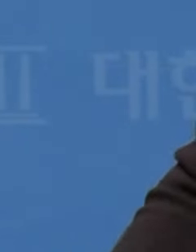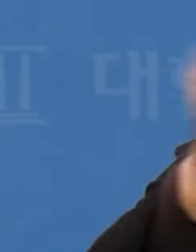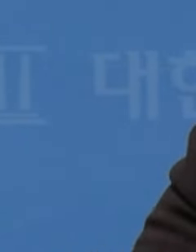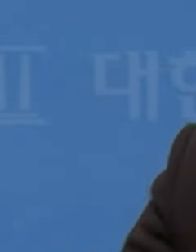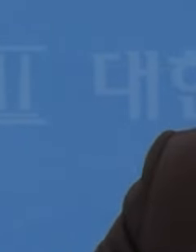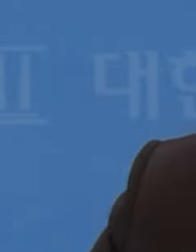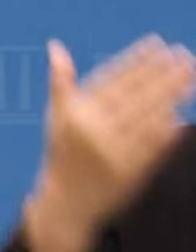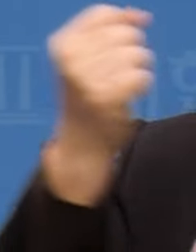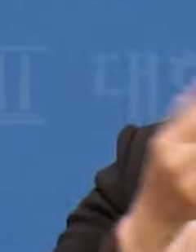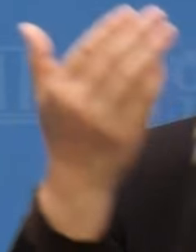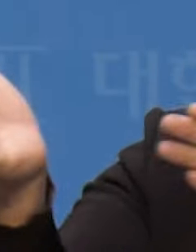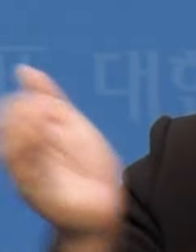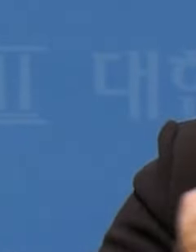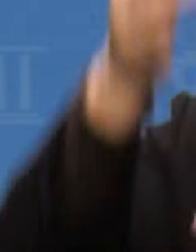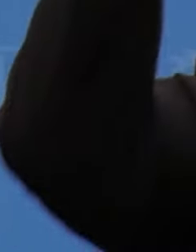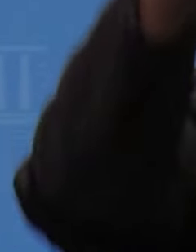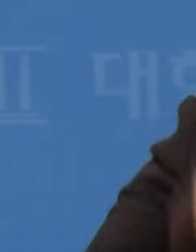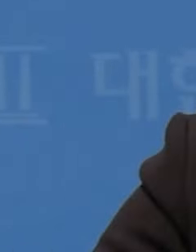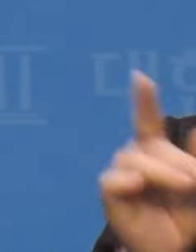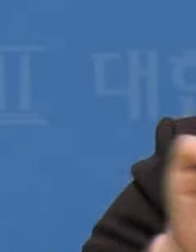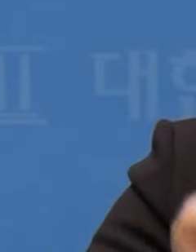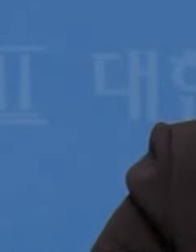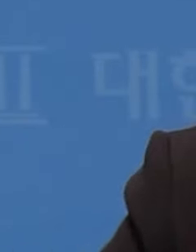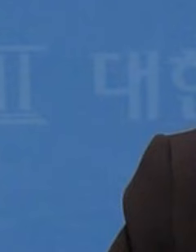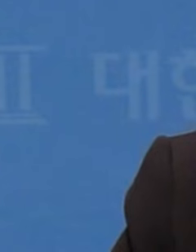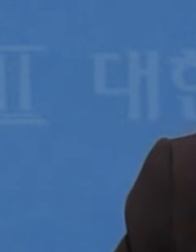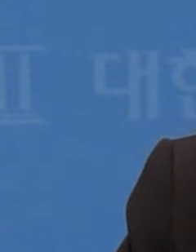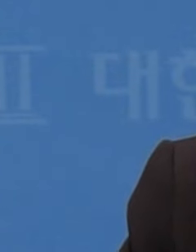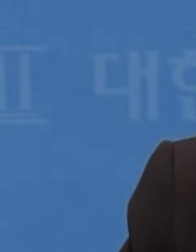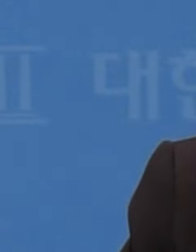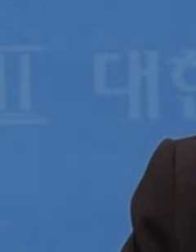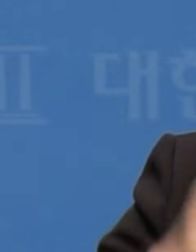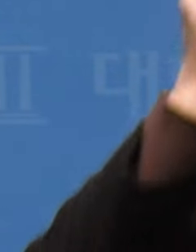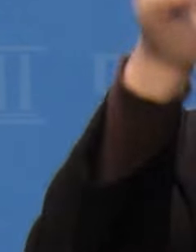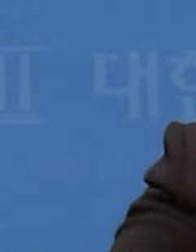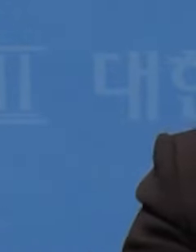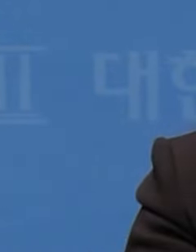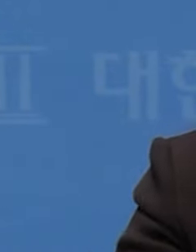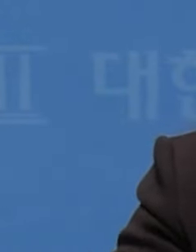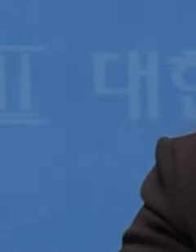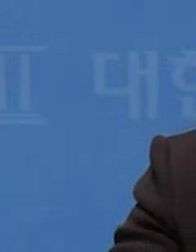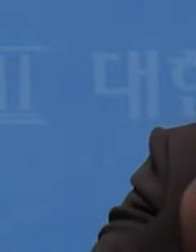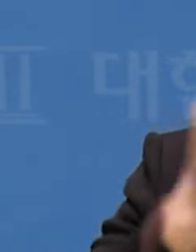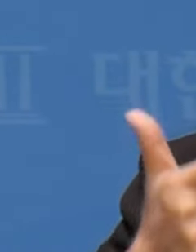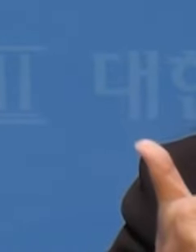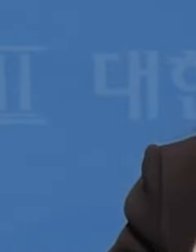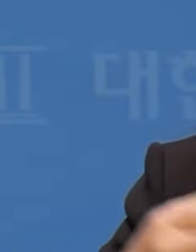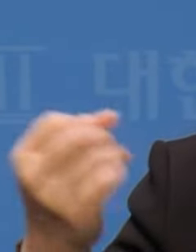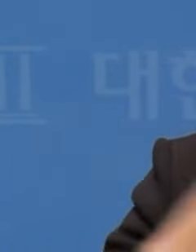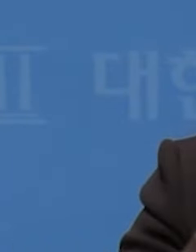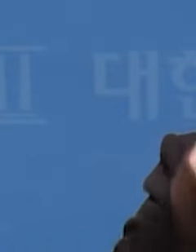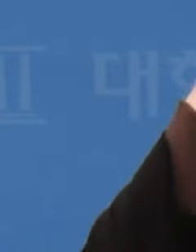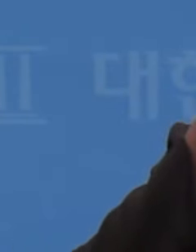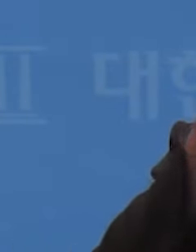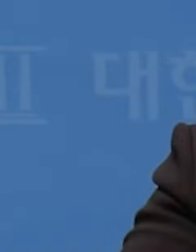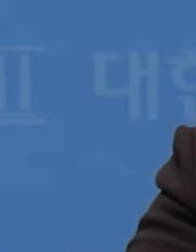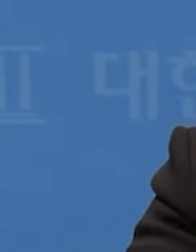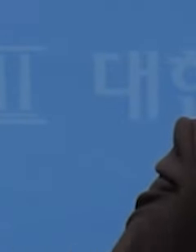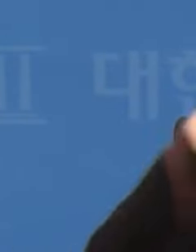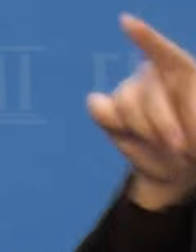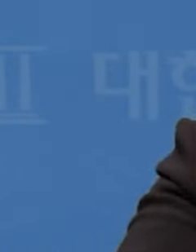헌신했습니다. 그런데 결과는 어떠합니까? 육성 인재를 활용하기는커녕 또 역임 인재 발굴에